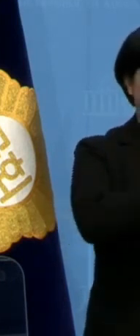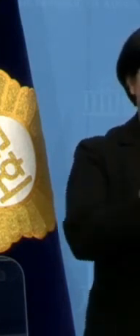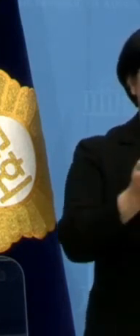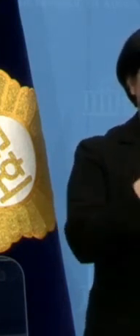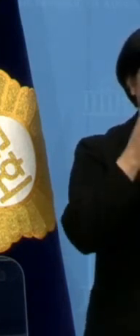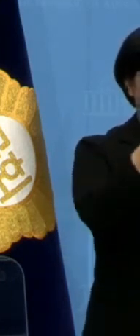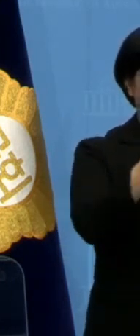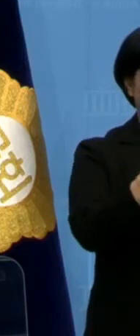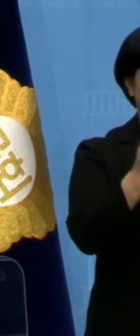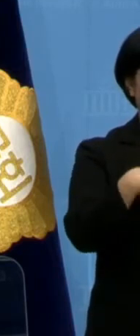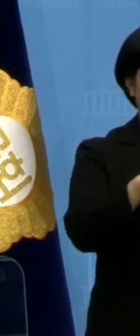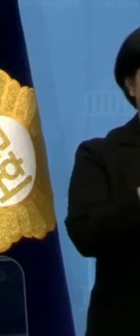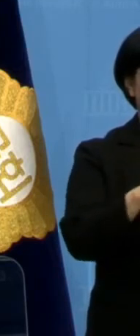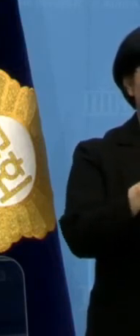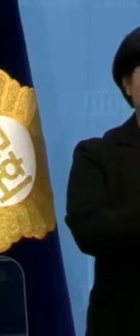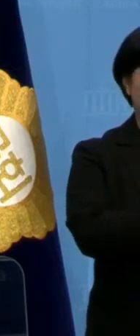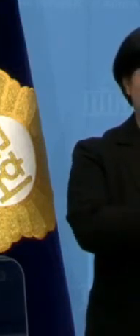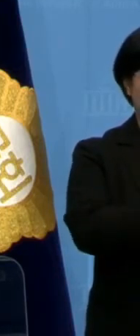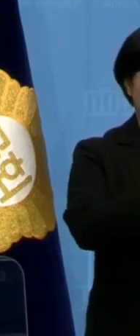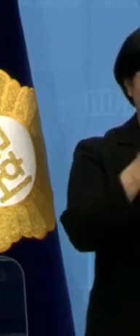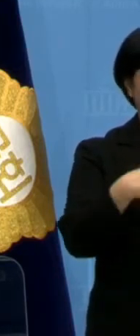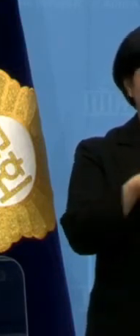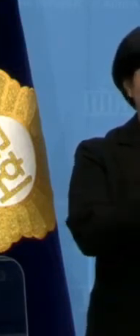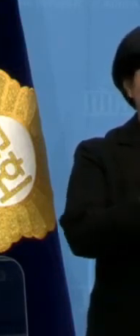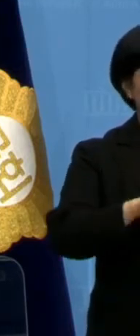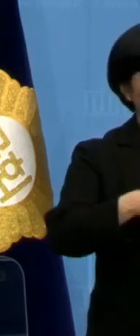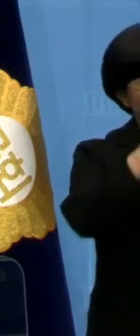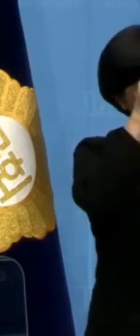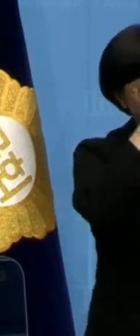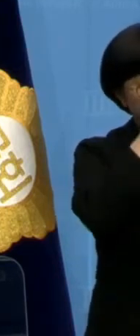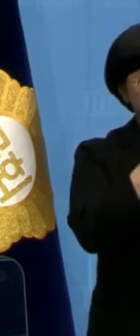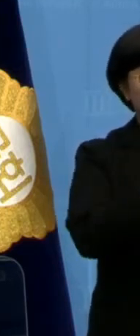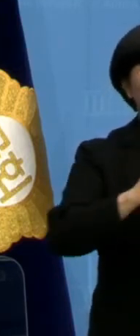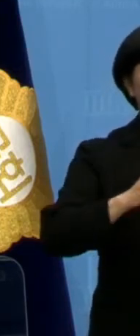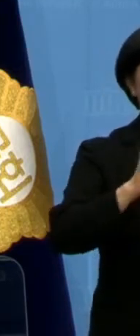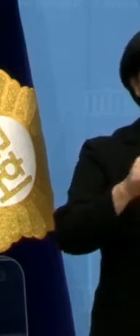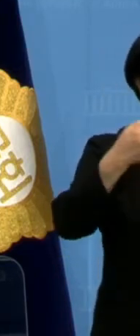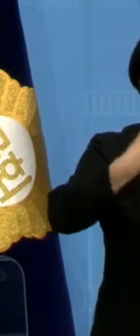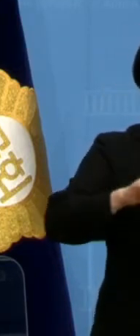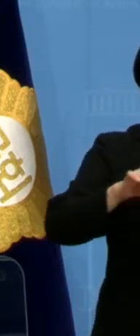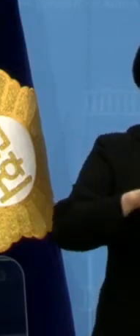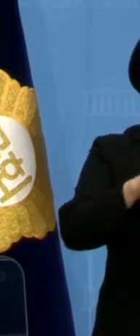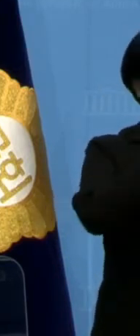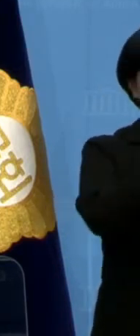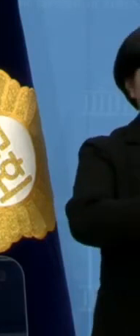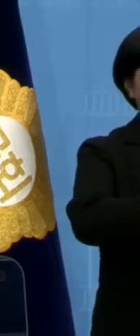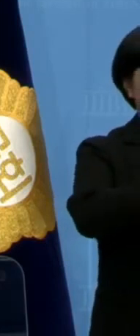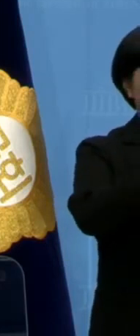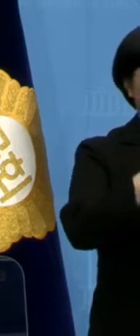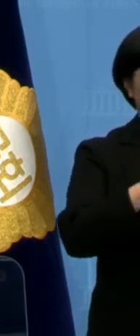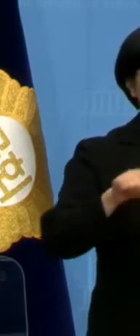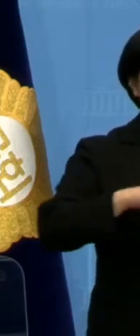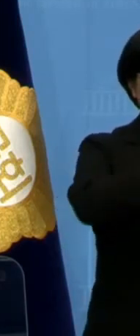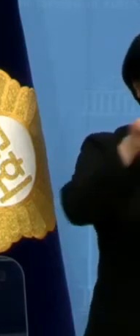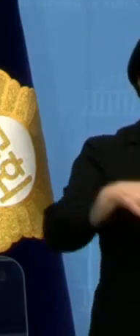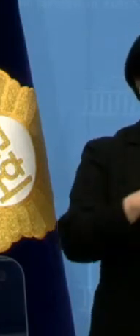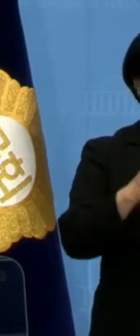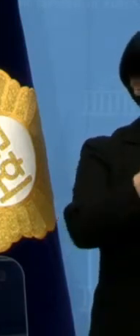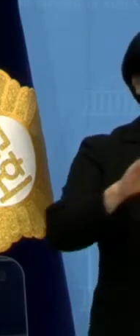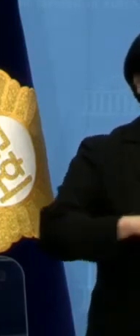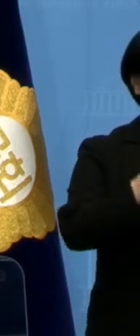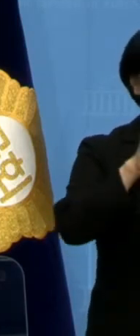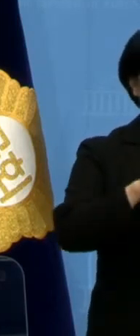되기 위해 인턴을 하겠다고 버티고 있다. 우리 국민들은 조민을 비롯한 조국 일가의 후한 무채함에